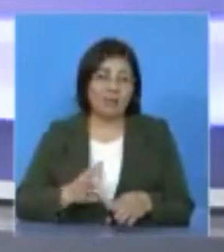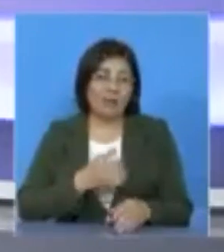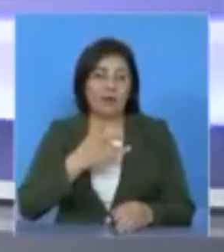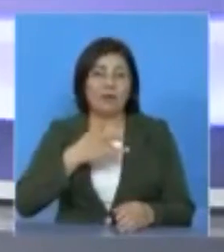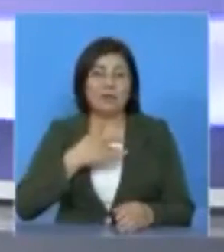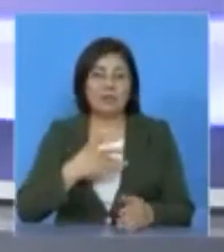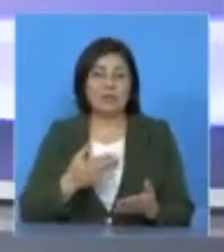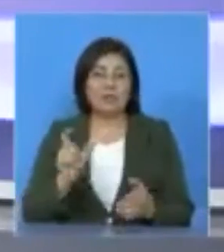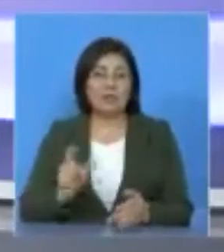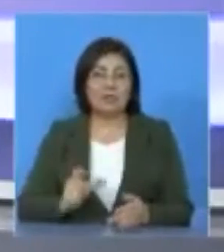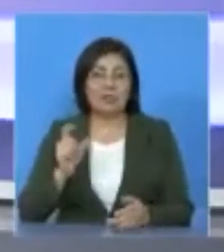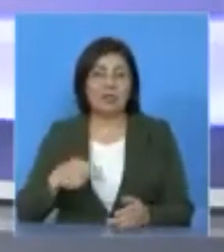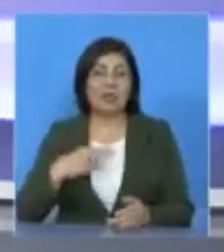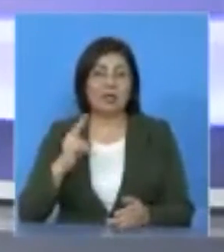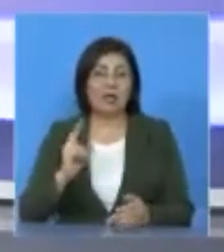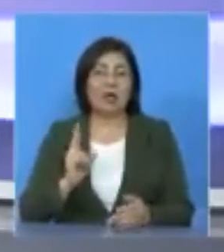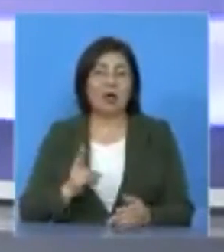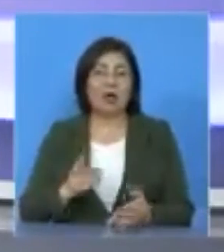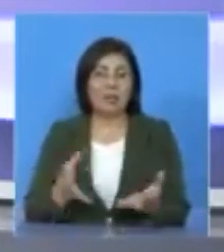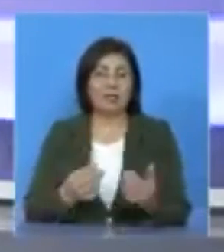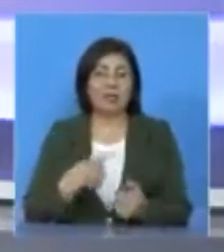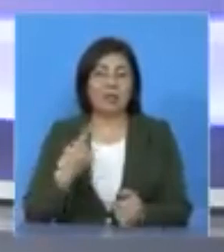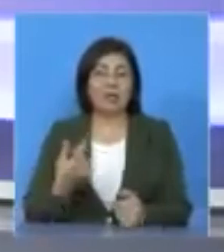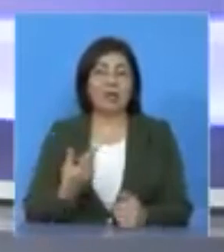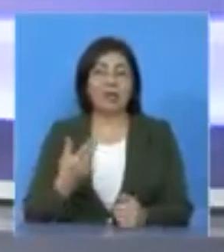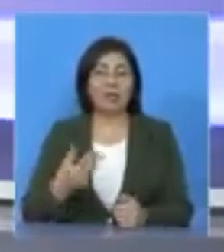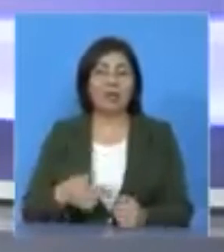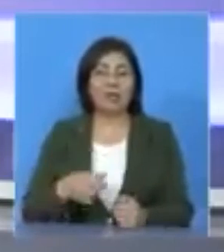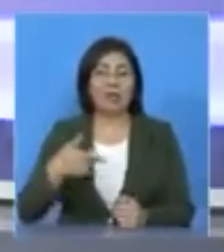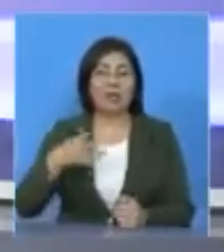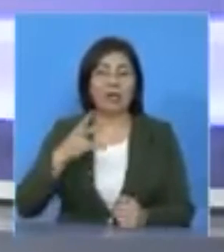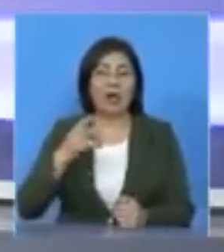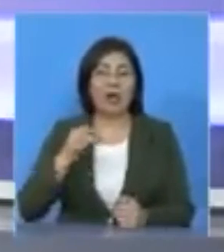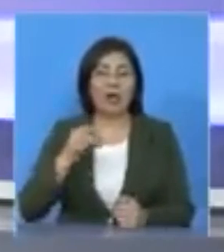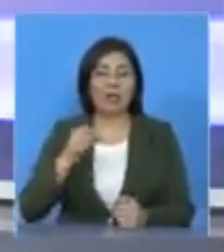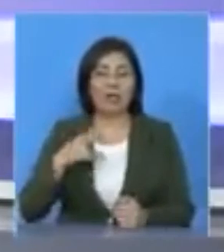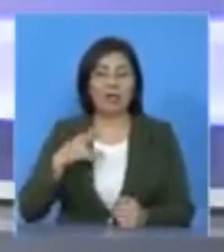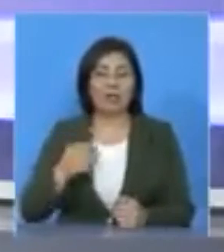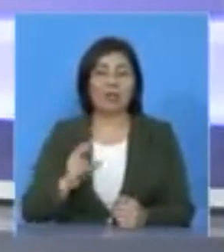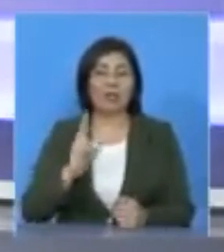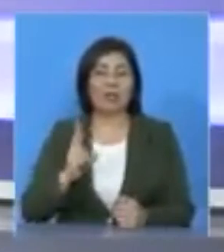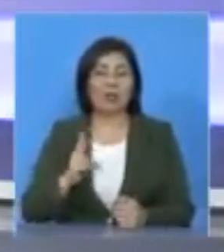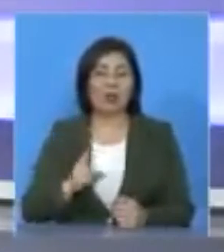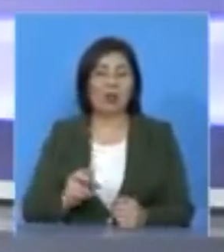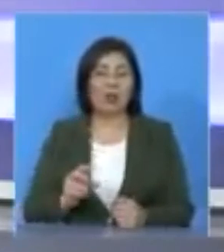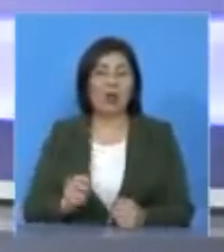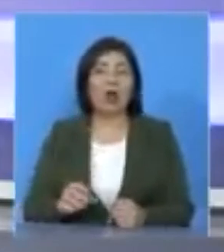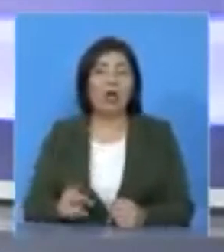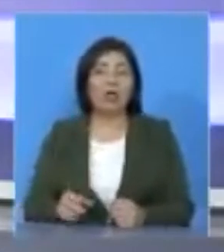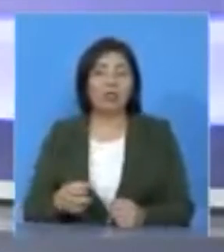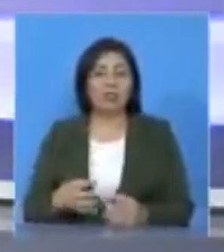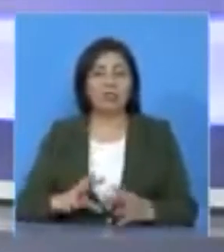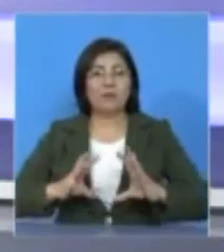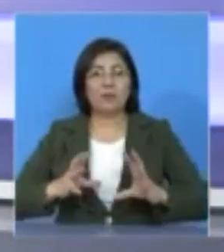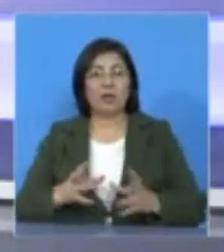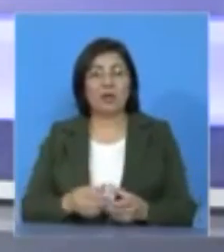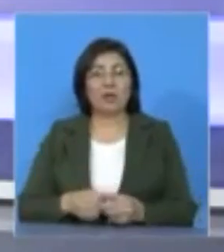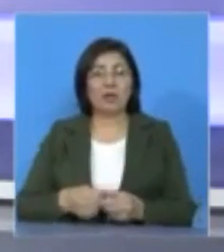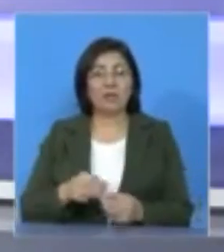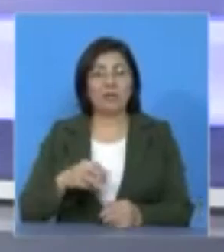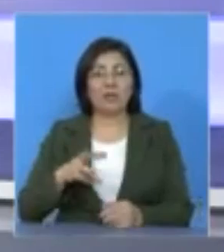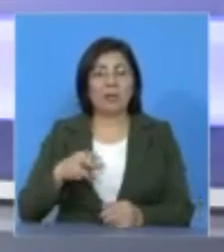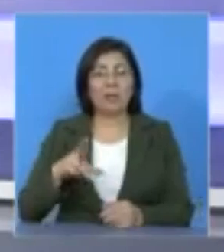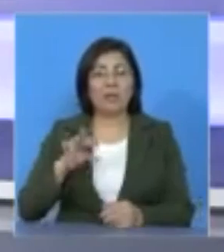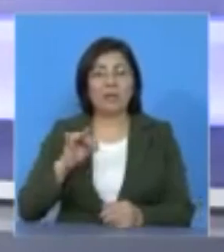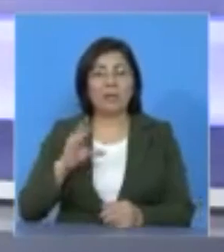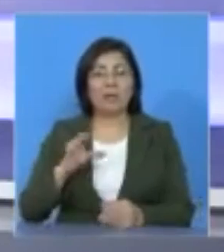кому достались почетные первое место и гран-при. И, наконец, кто поедет с мировой звездой Димашем